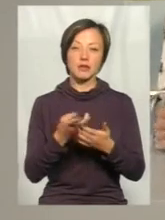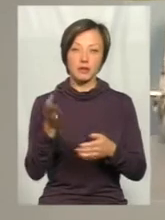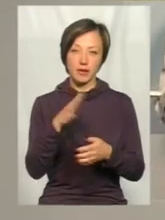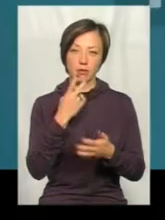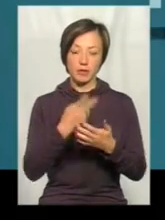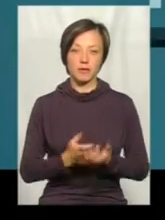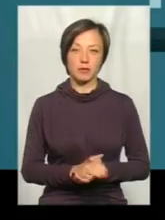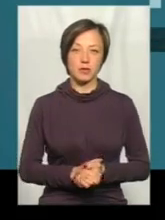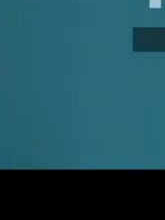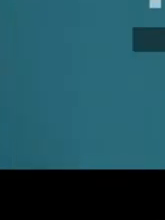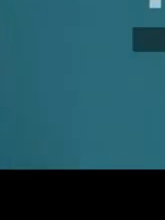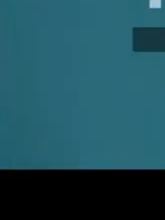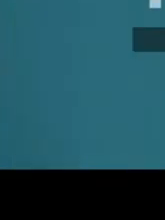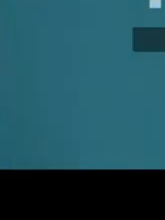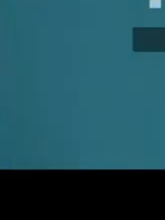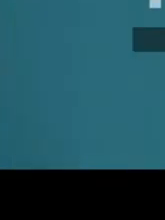і ми.